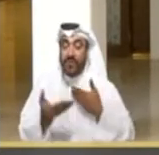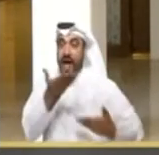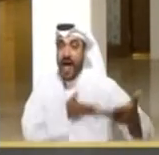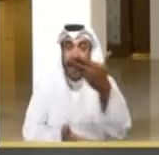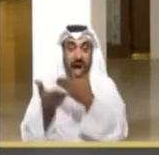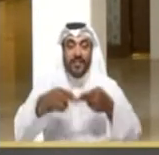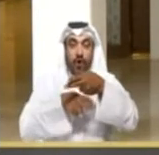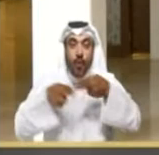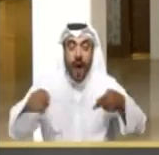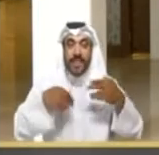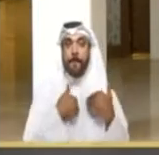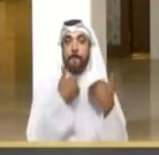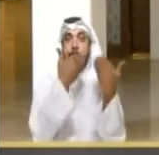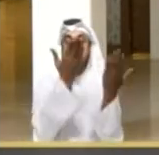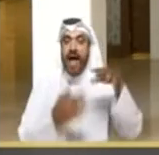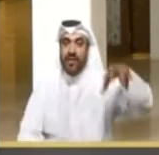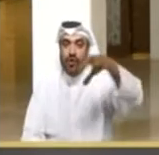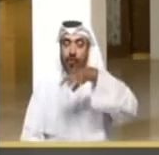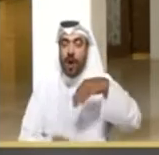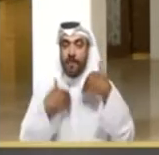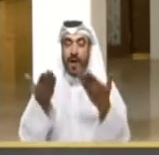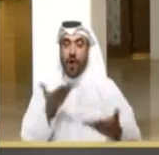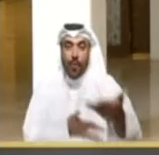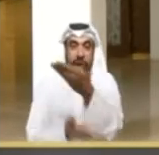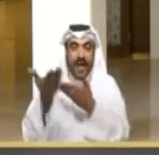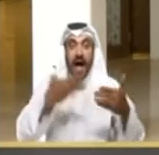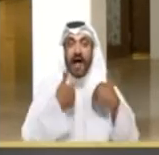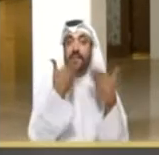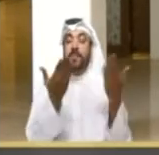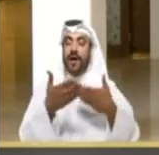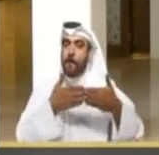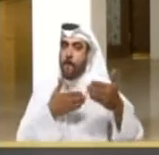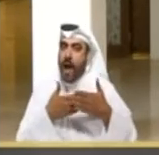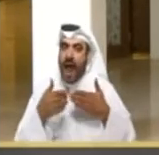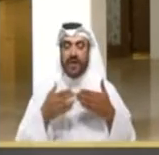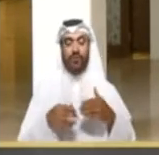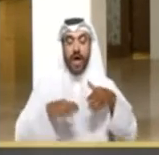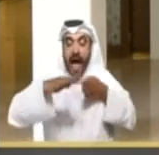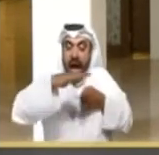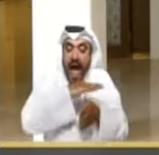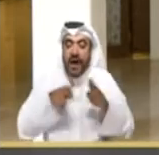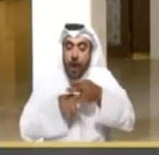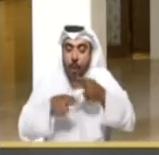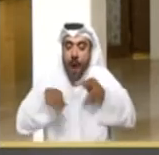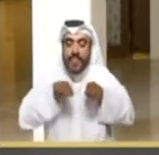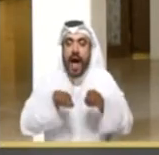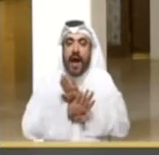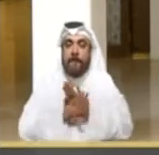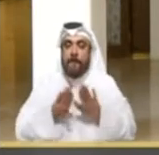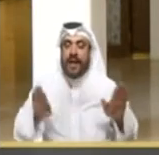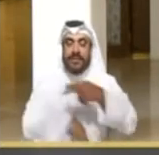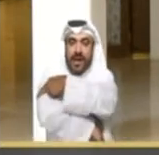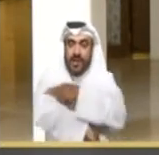دولة الكويت مع الدول الخارجية والعلاقات الخارجية لما قد يكون عليه تداعيات